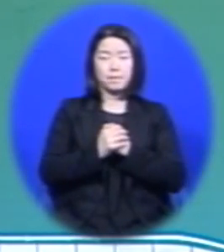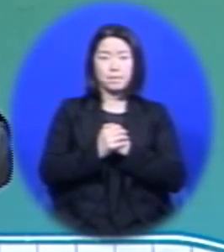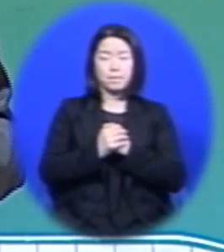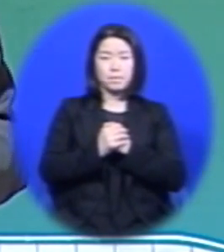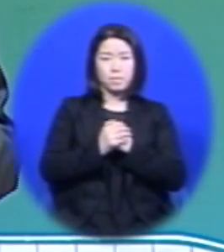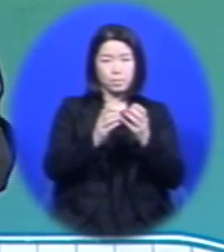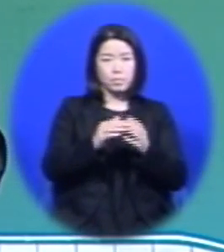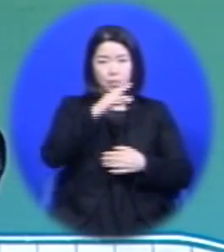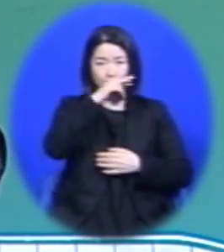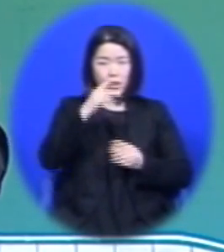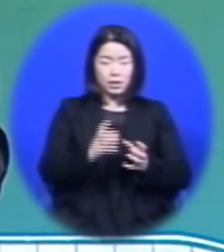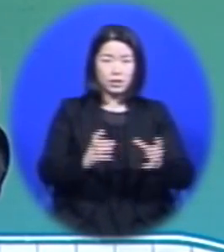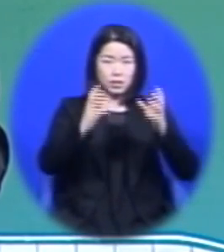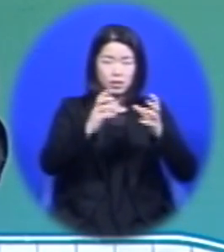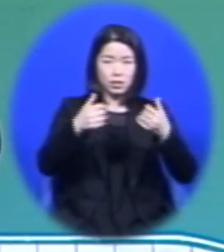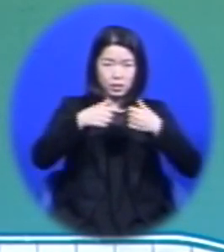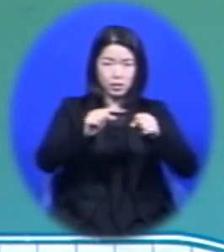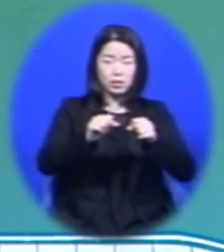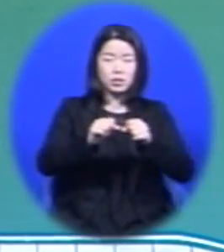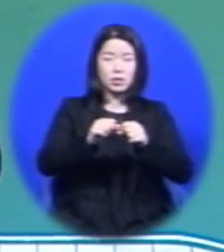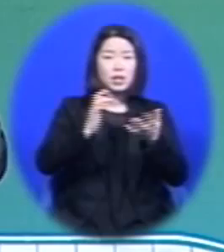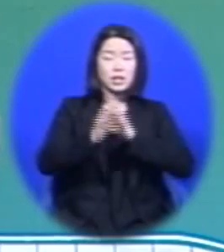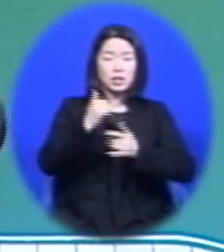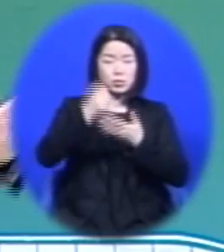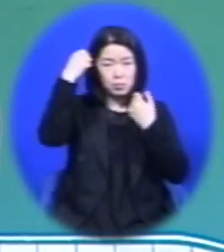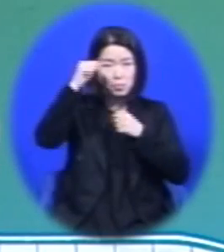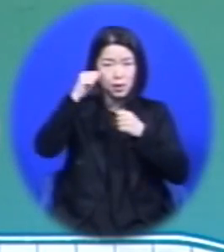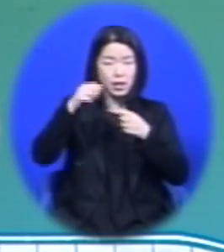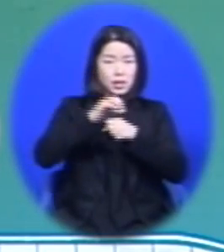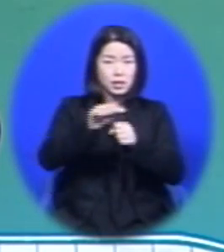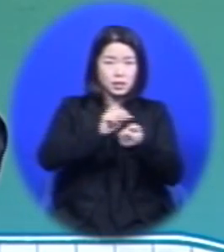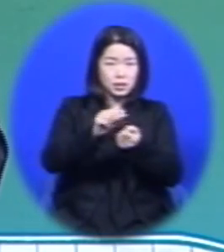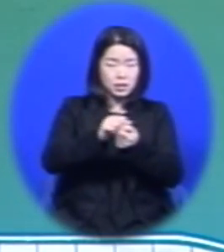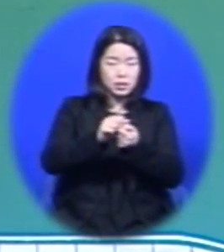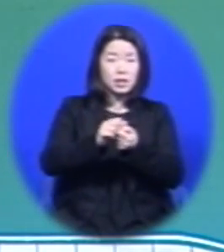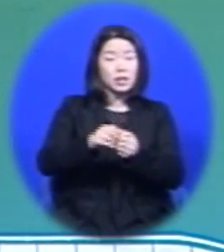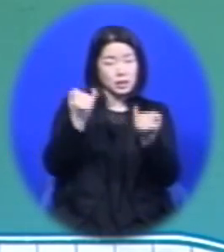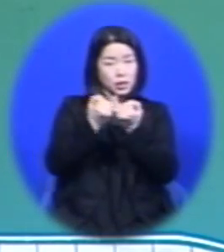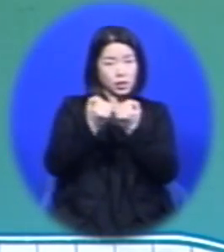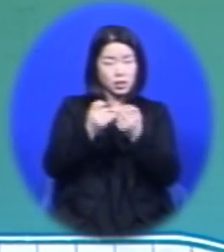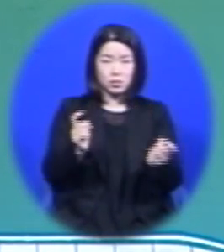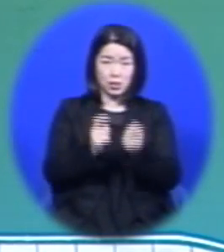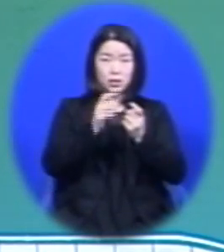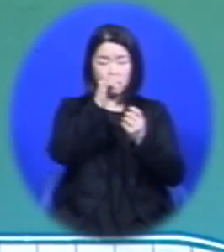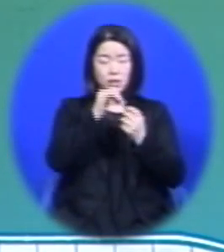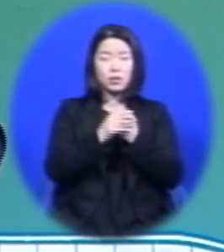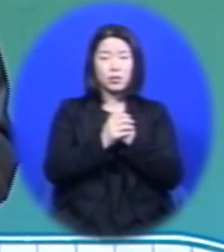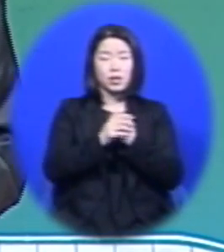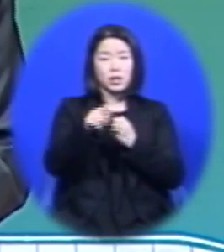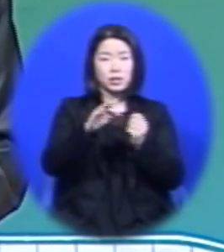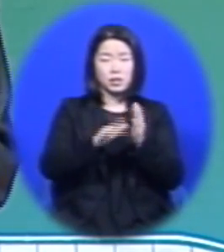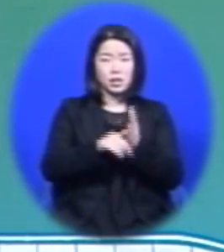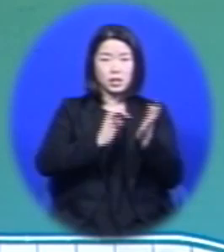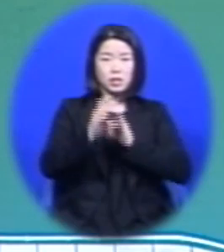옥합을 깨뜨려서 예수님의 발을 씻은 여인에 대해서 제자들이 논란이 일어났습니다. 그때 예수님께서 말씀하셨어요.